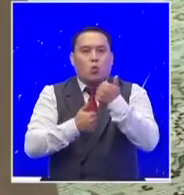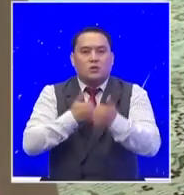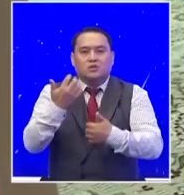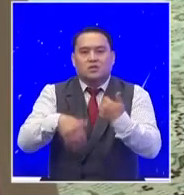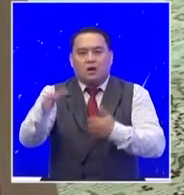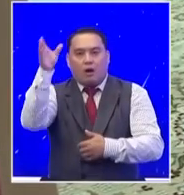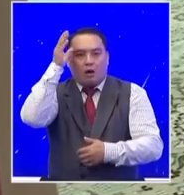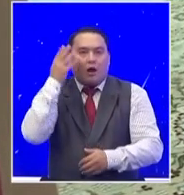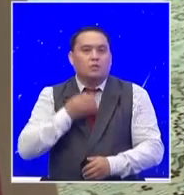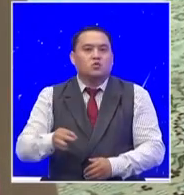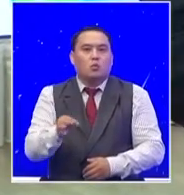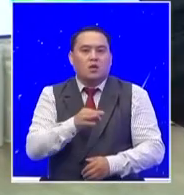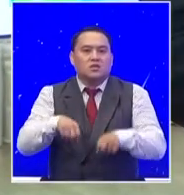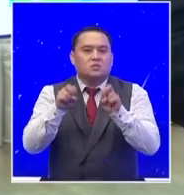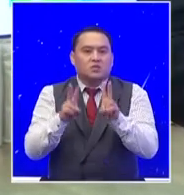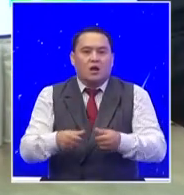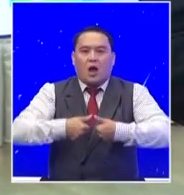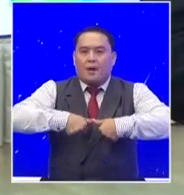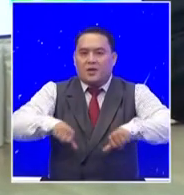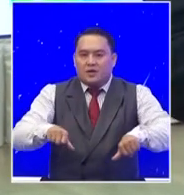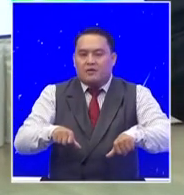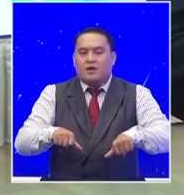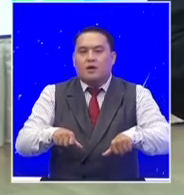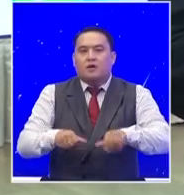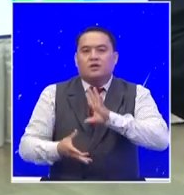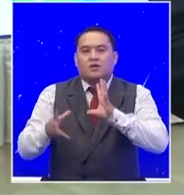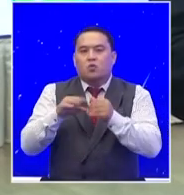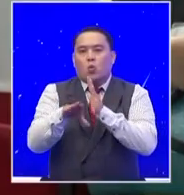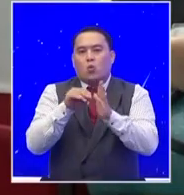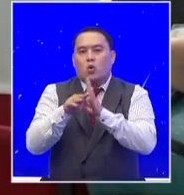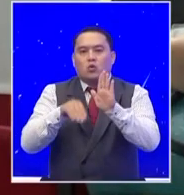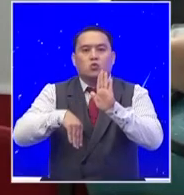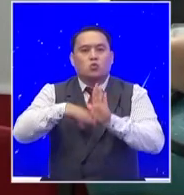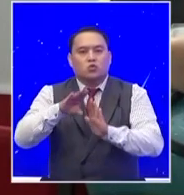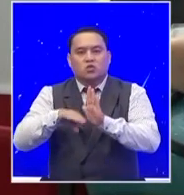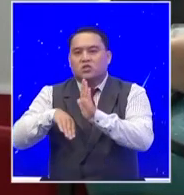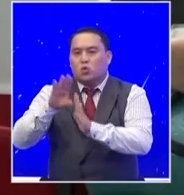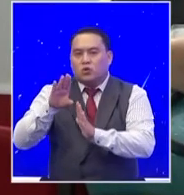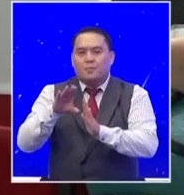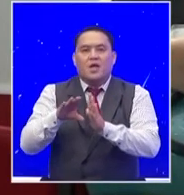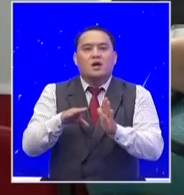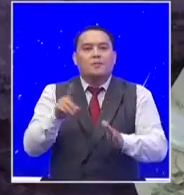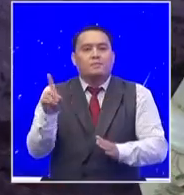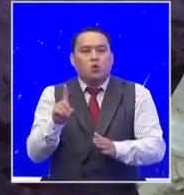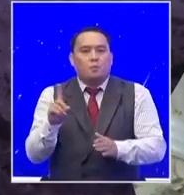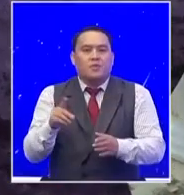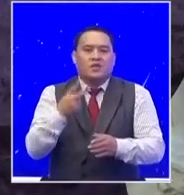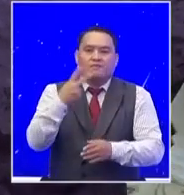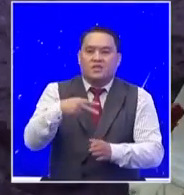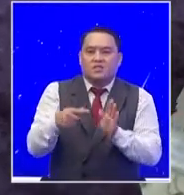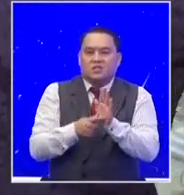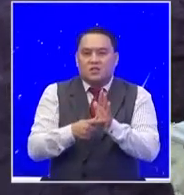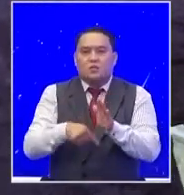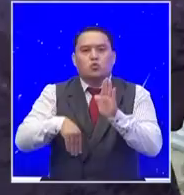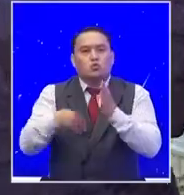среди акынов Алматинской области. Специальной комиссии впоследствии отобрали лучших из лучших. Принадлежавшие Перу 27